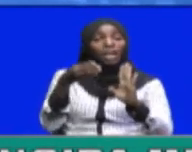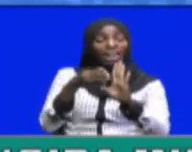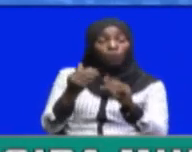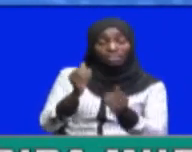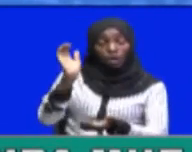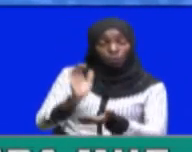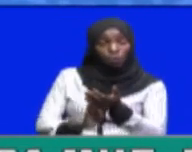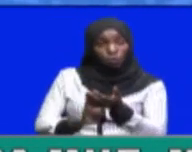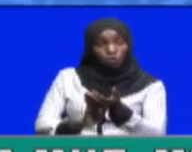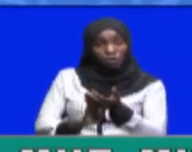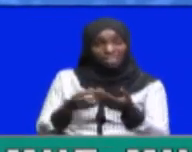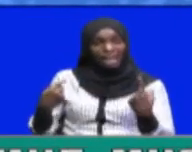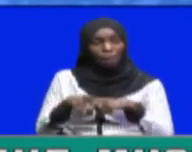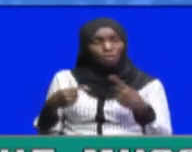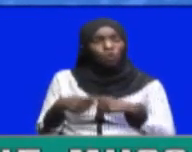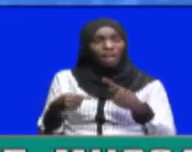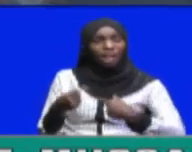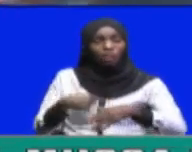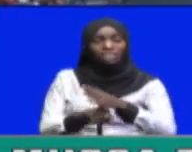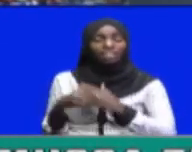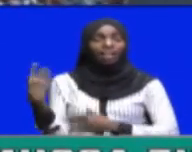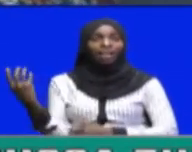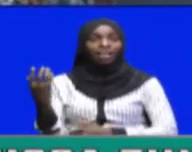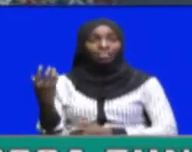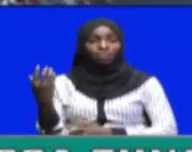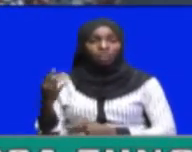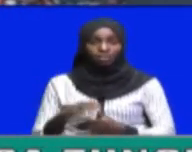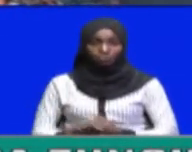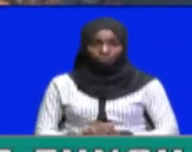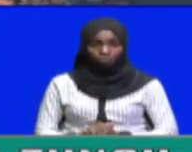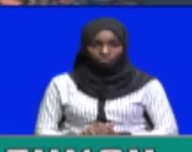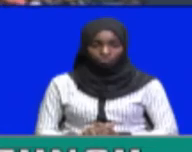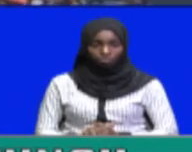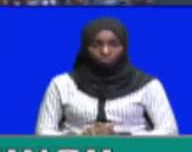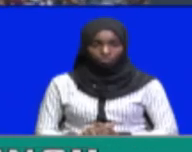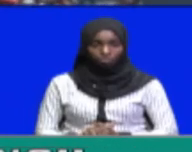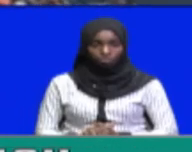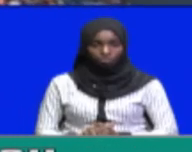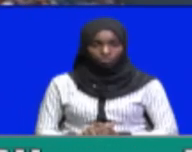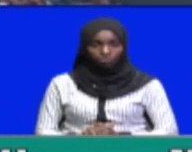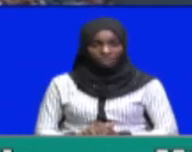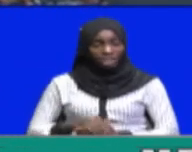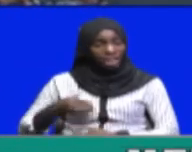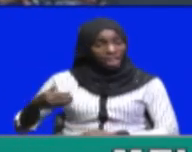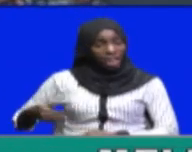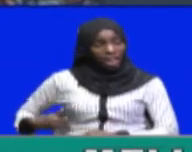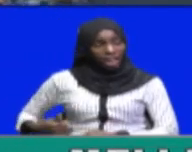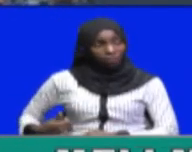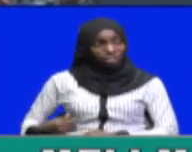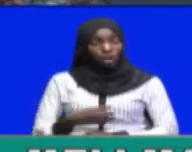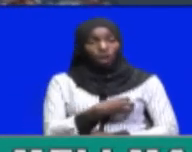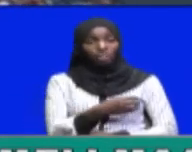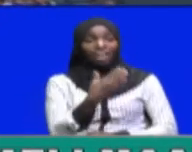wetu Zuhra Hatibu ametuandalia taarifa ifuatayo. Amesema hayo afisa mzamini Wizara ya Habari, Utalii na Mambo ya